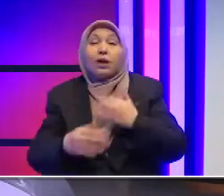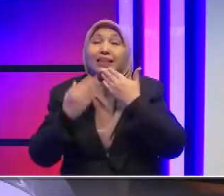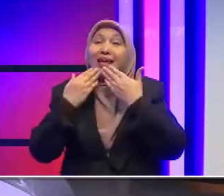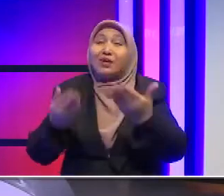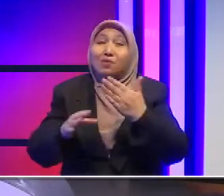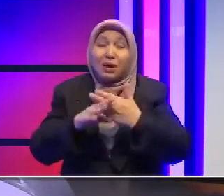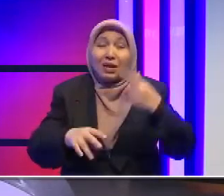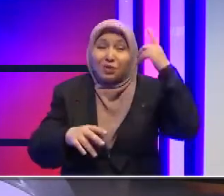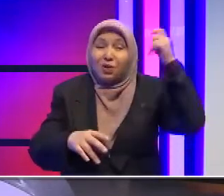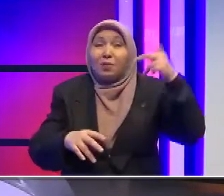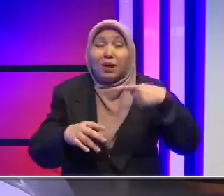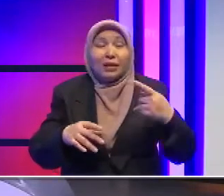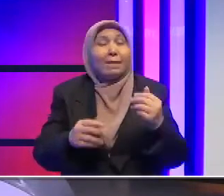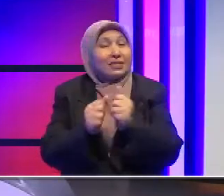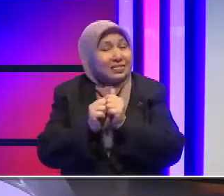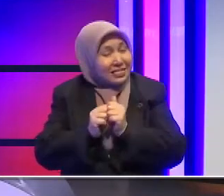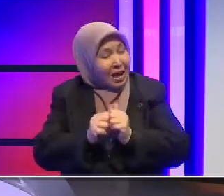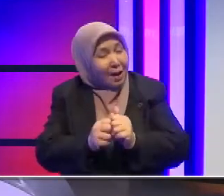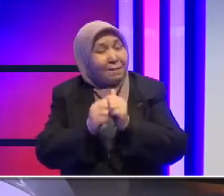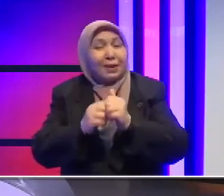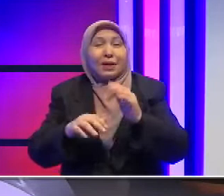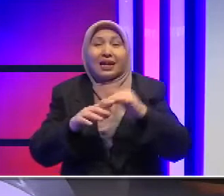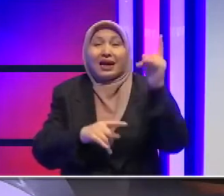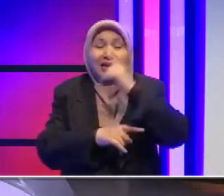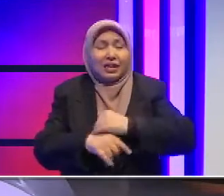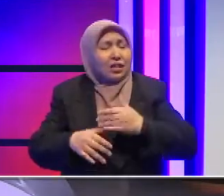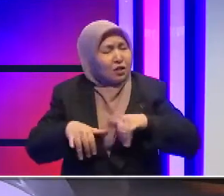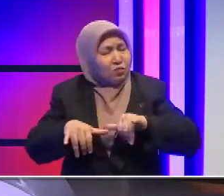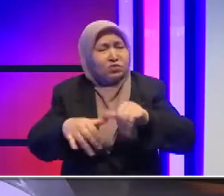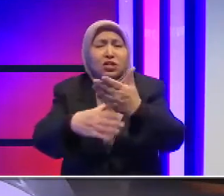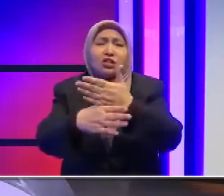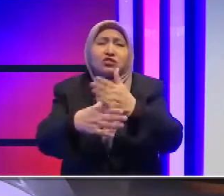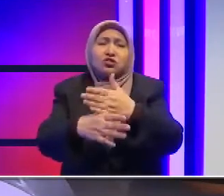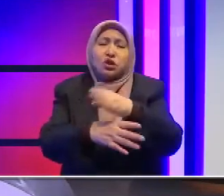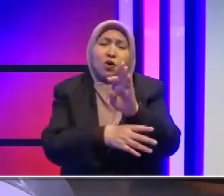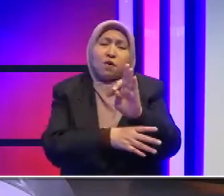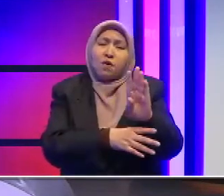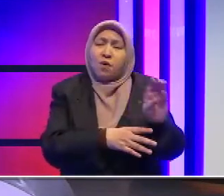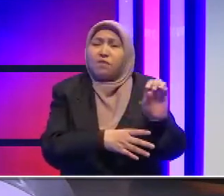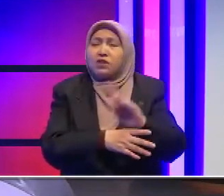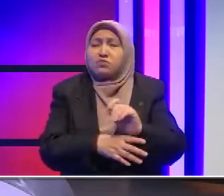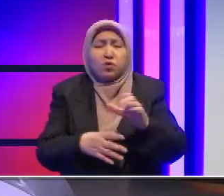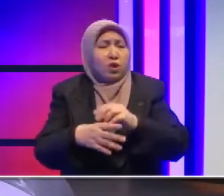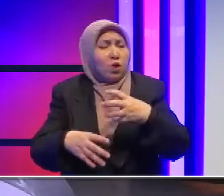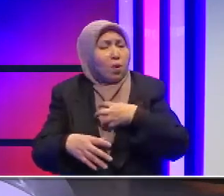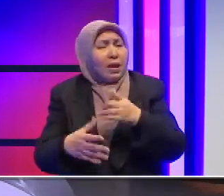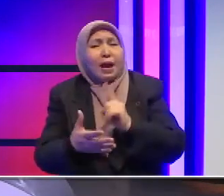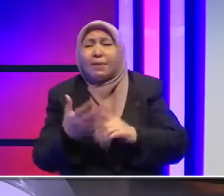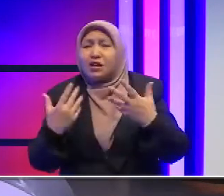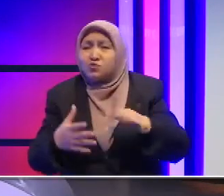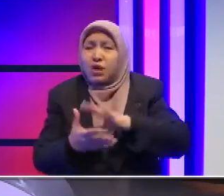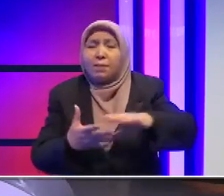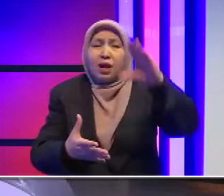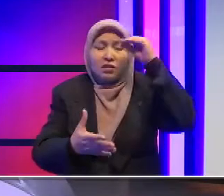setia bersama pada hari ini. Teruskan share di Facebook dan kongsikan di ruang komen tersebut apa yang tuan-tuan sudah belajar